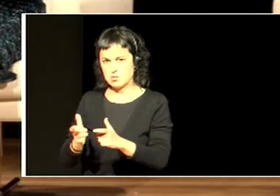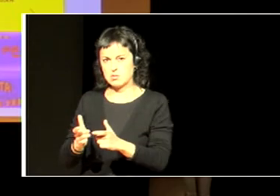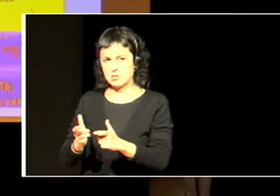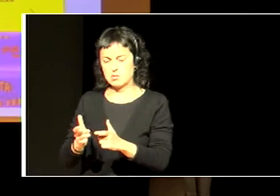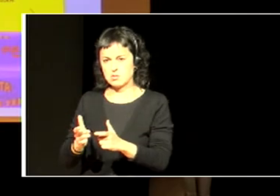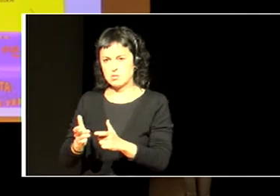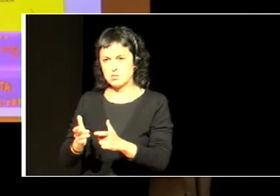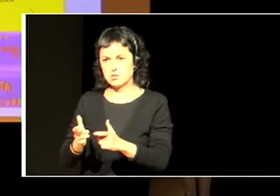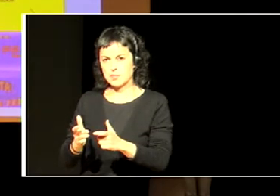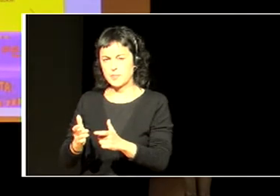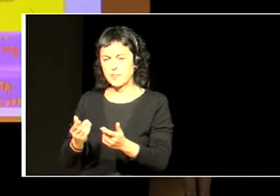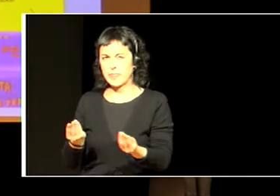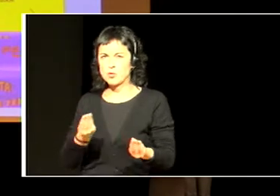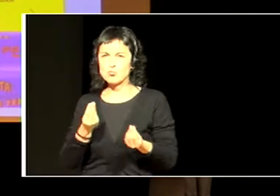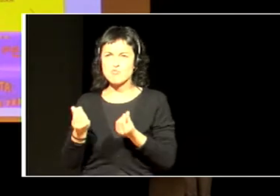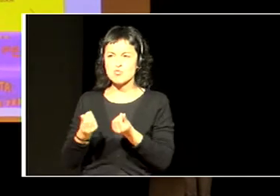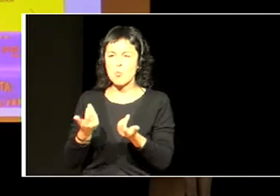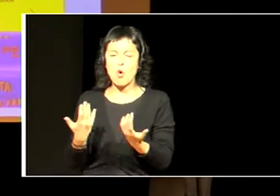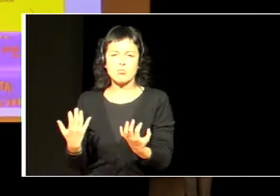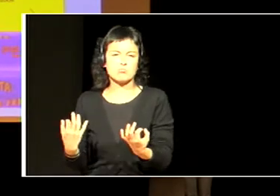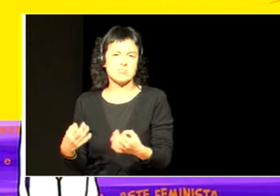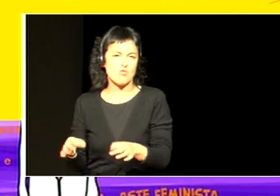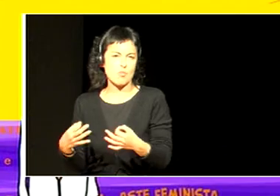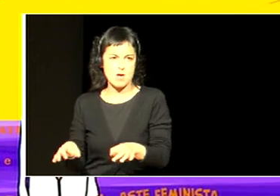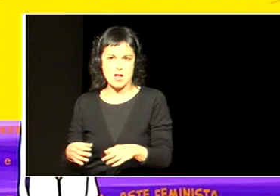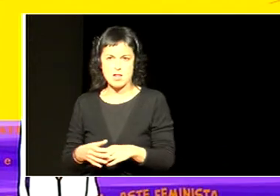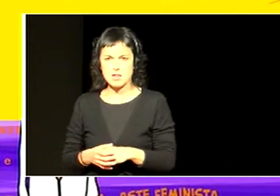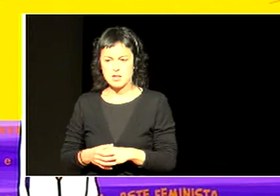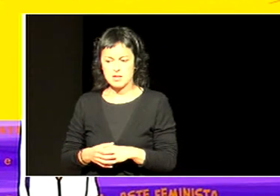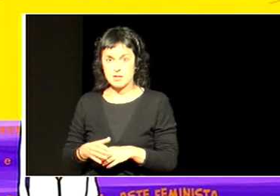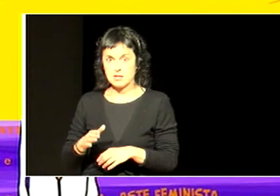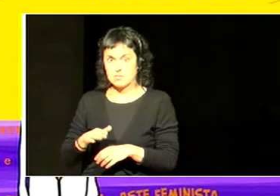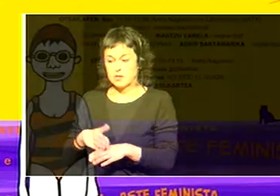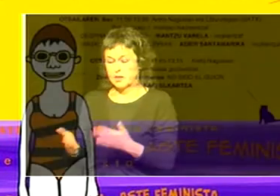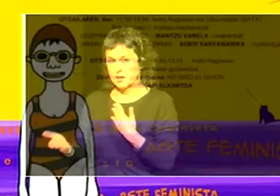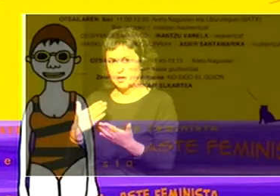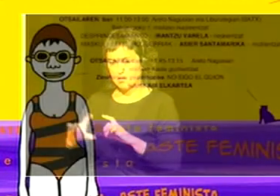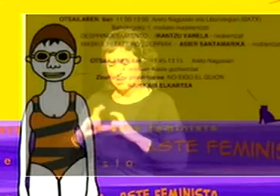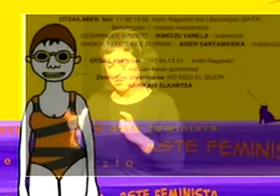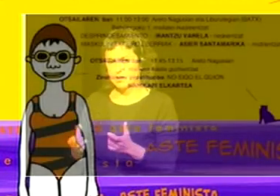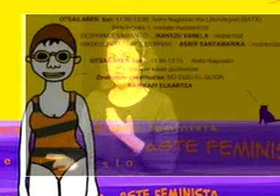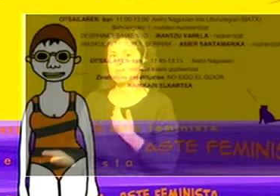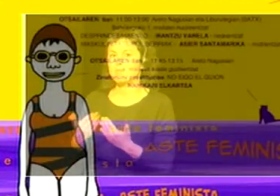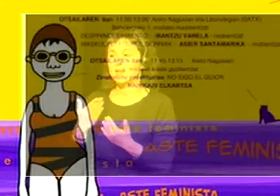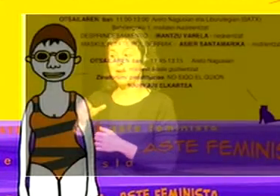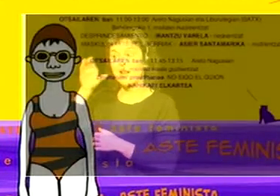modu eta giro informal batean hitz egiteko. Hitz egiteko,